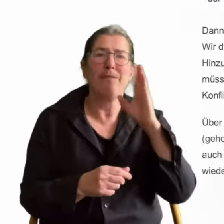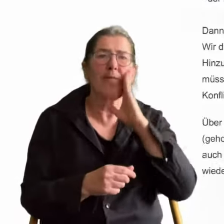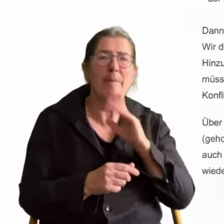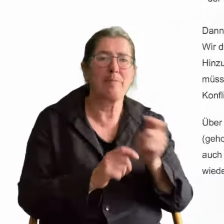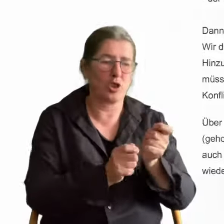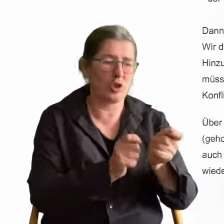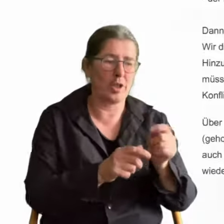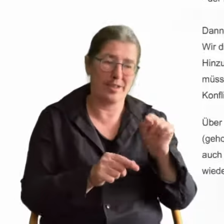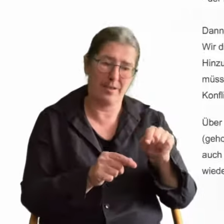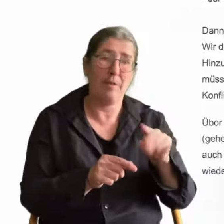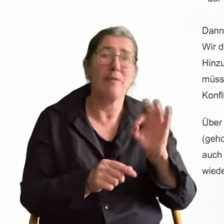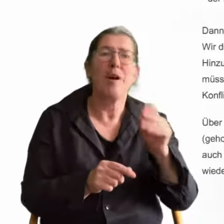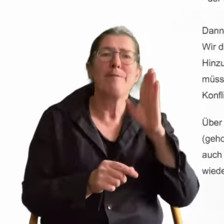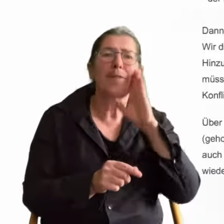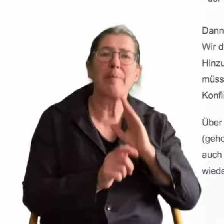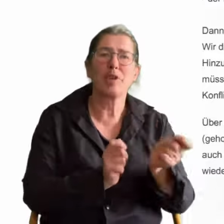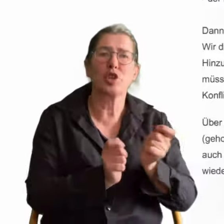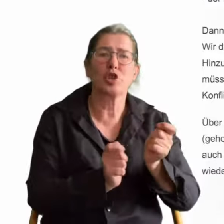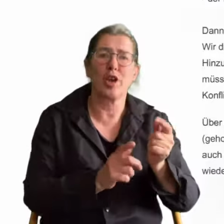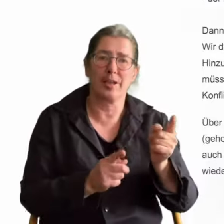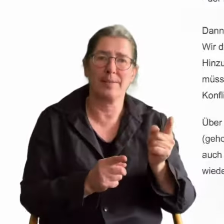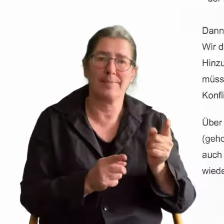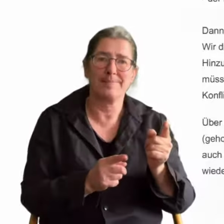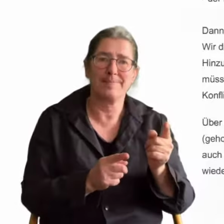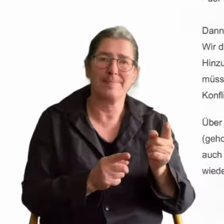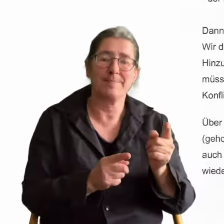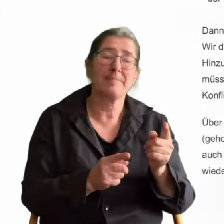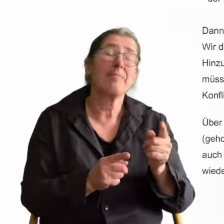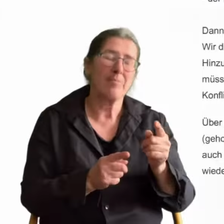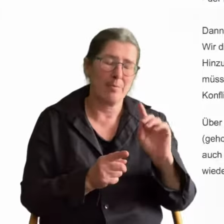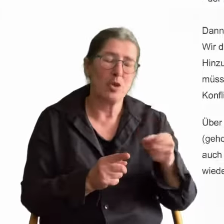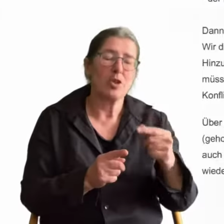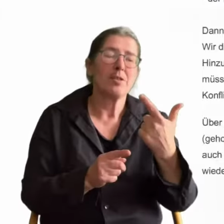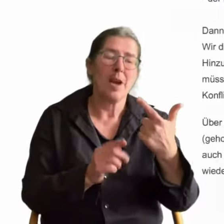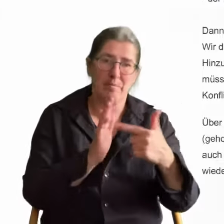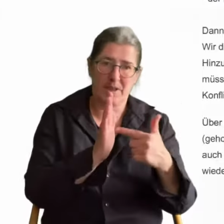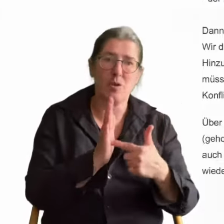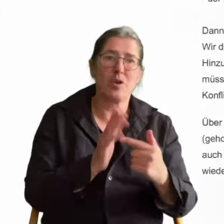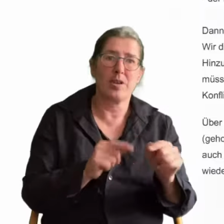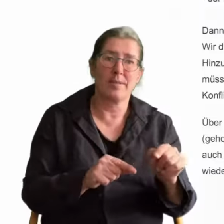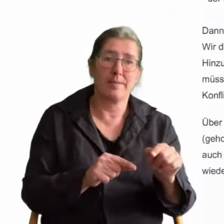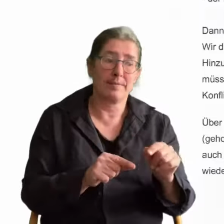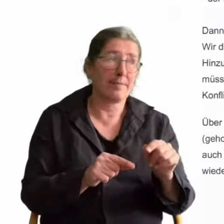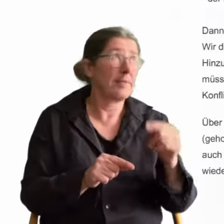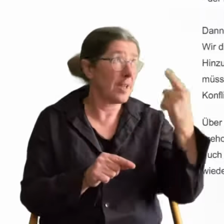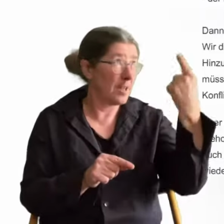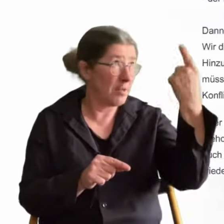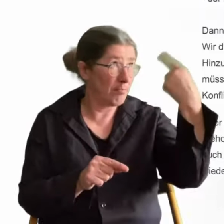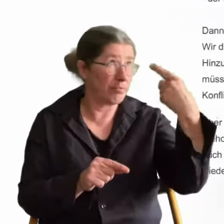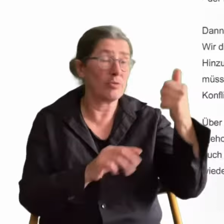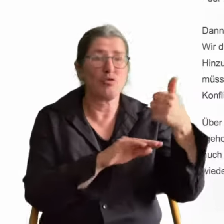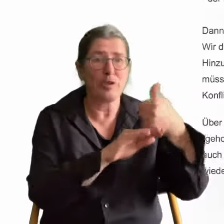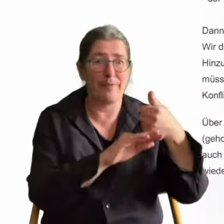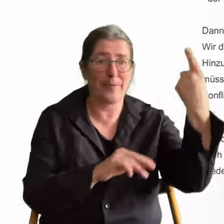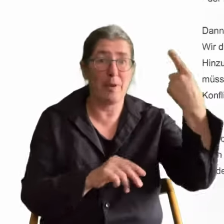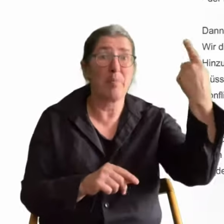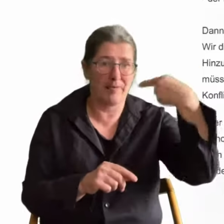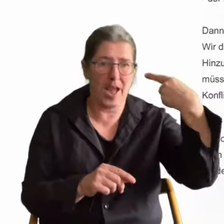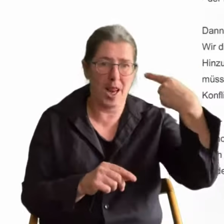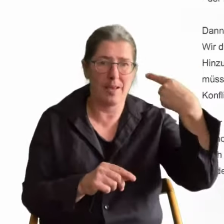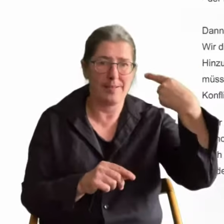ihm fremd gesteuert zu werden müssen laut milligramm zwei bedingungen gegeben sein der befehlsgeber also der